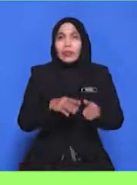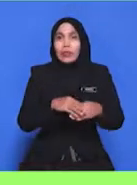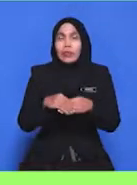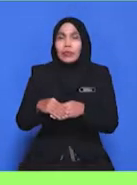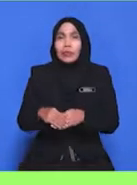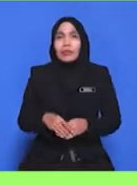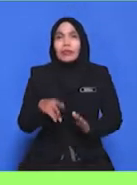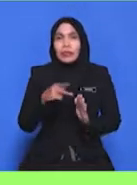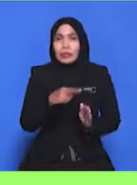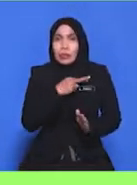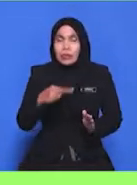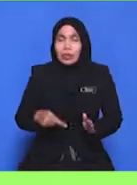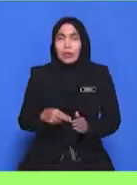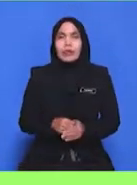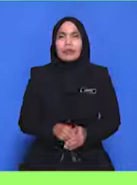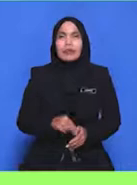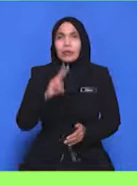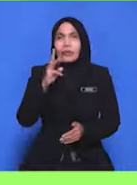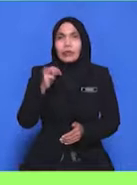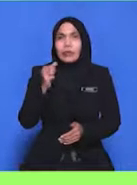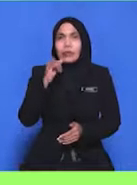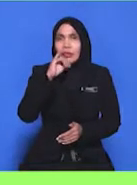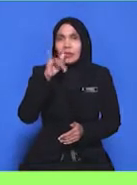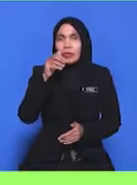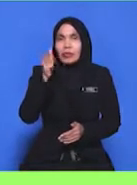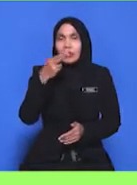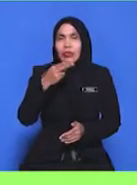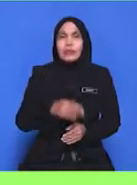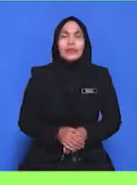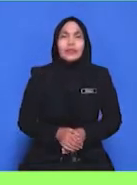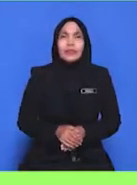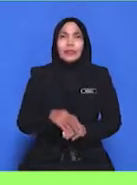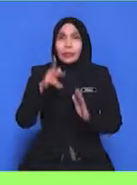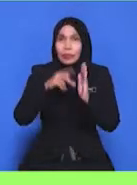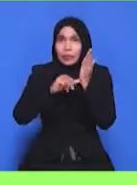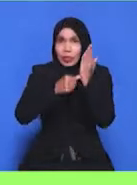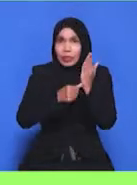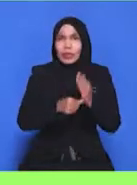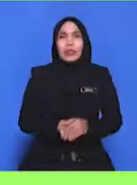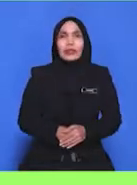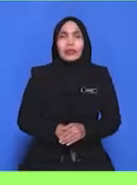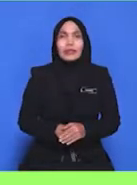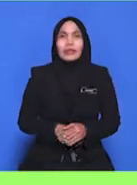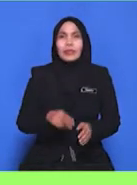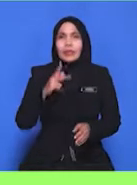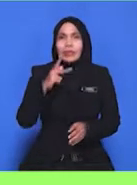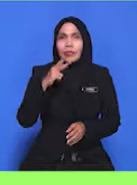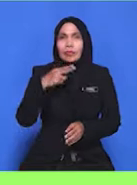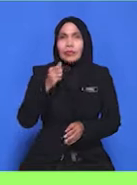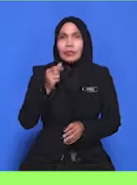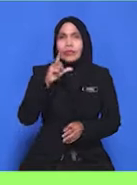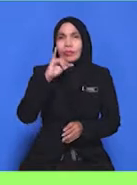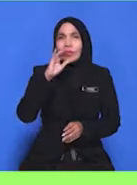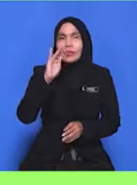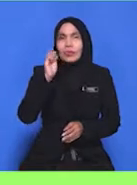berketurunan Quraisy. Pengasas Kerajaan Umayyah ialah Muawiyah bin Abi Sufyan. Tempoh